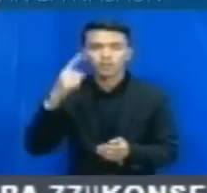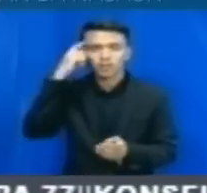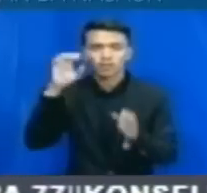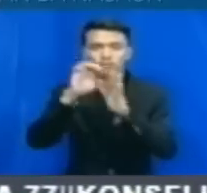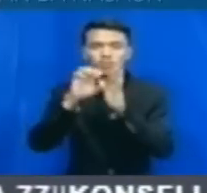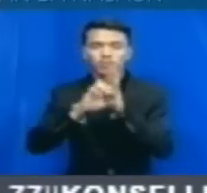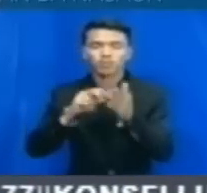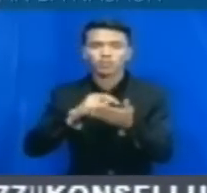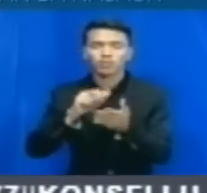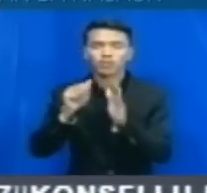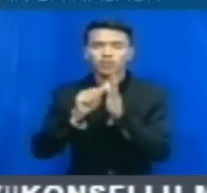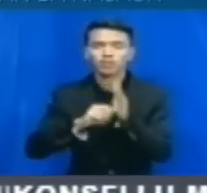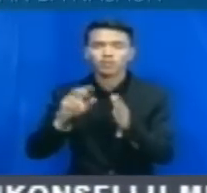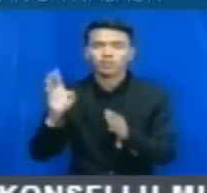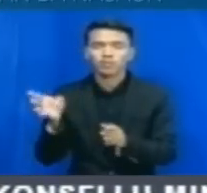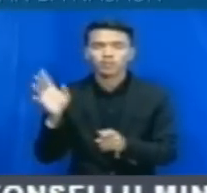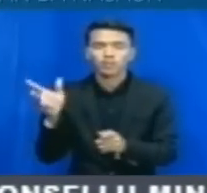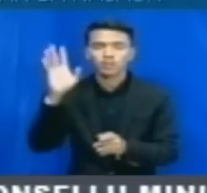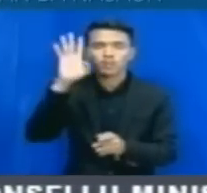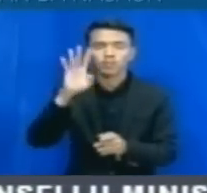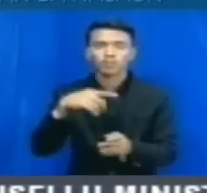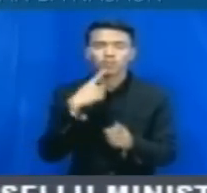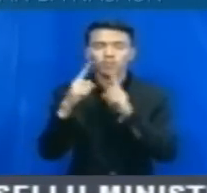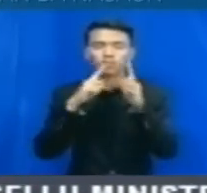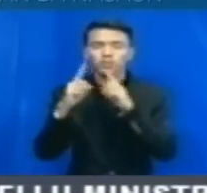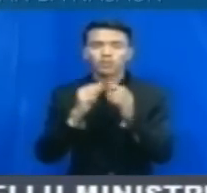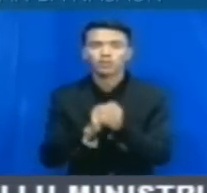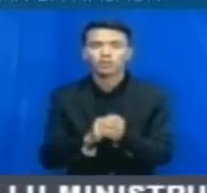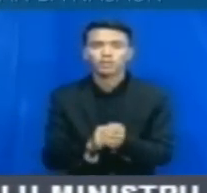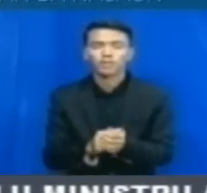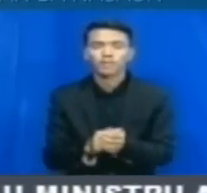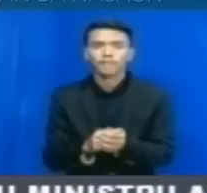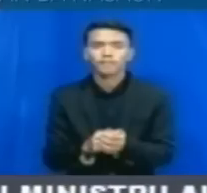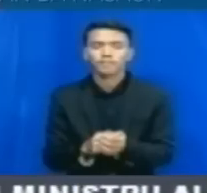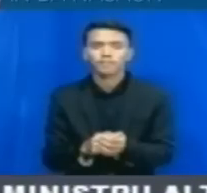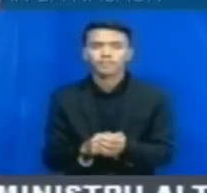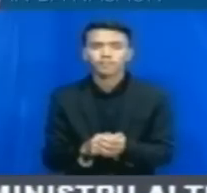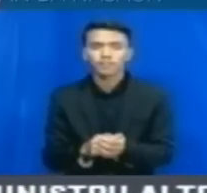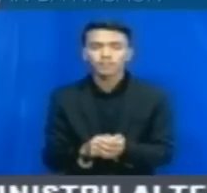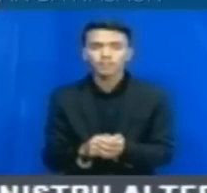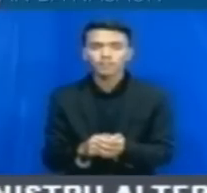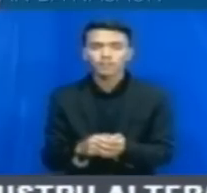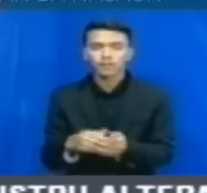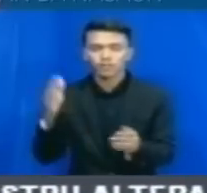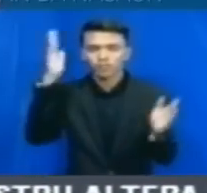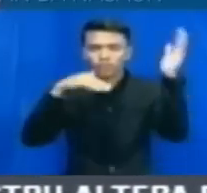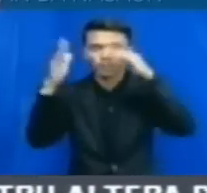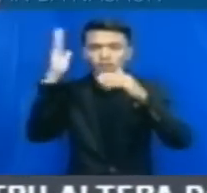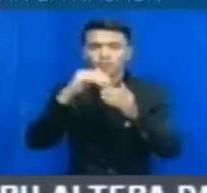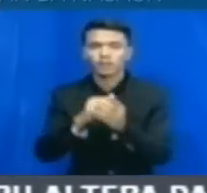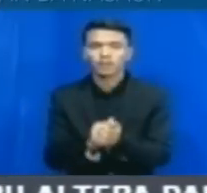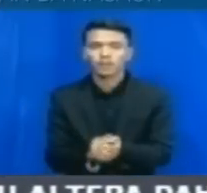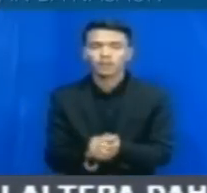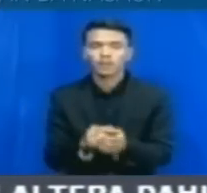artikel 34 nomor 1 sekolah dana. So kita lalu satisfas tambah kasus nerasi kita tengah kata kasus dana extraordinary. Kasus